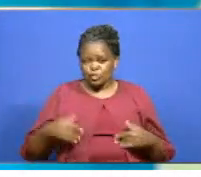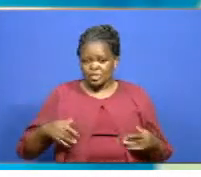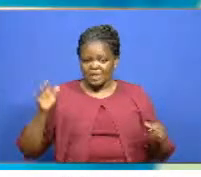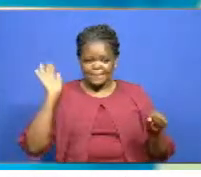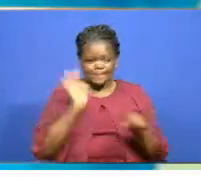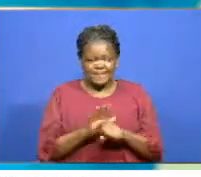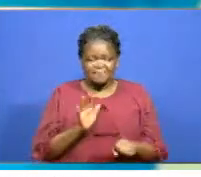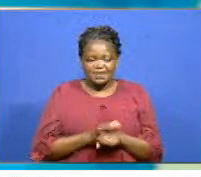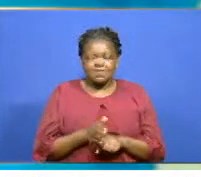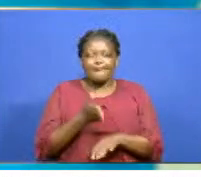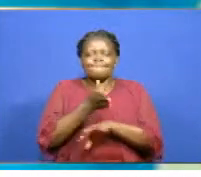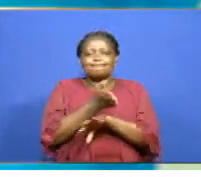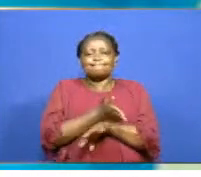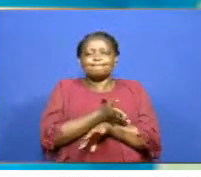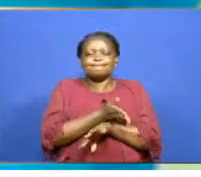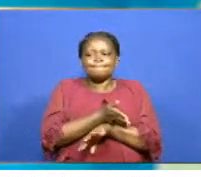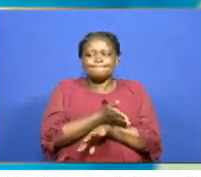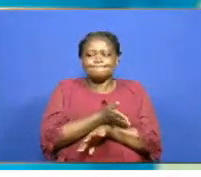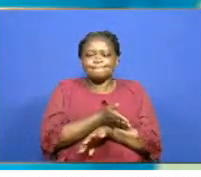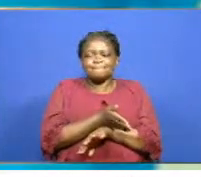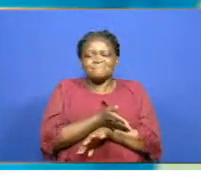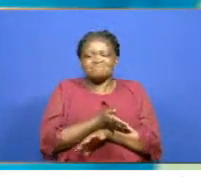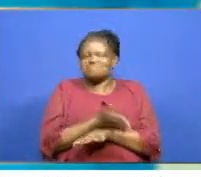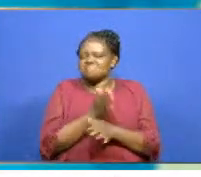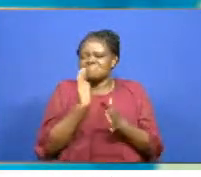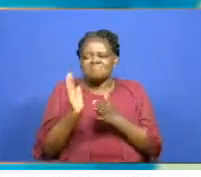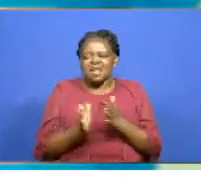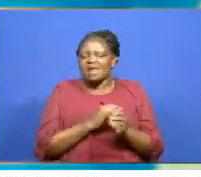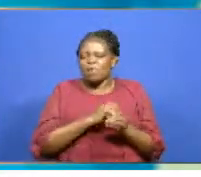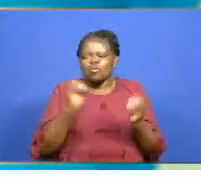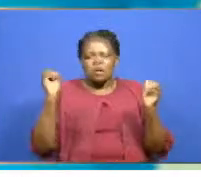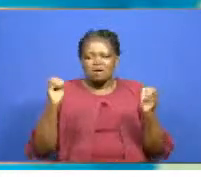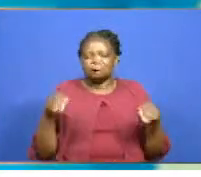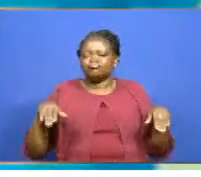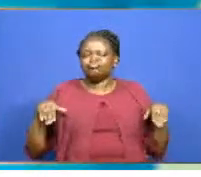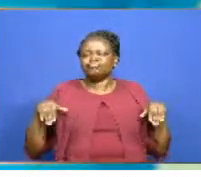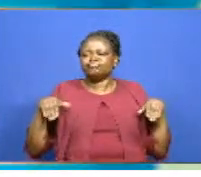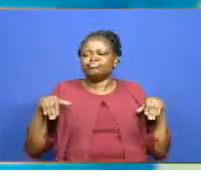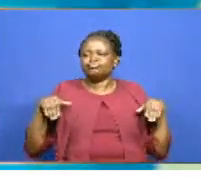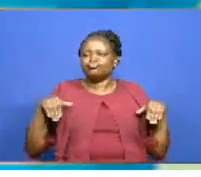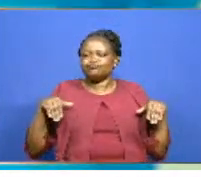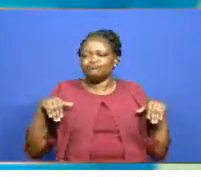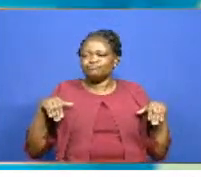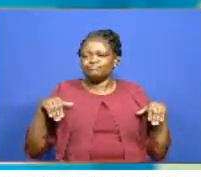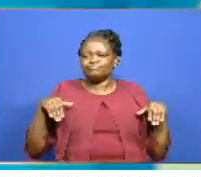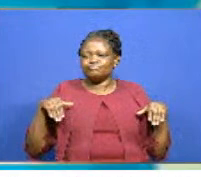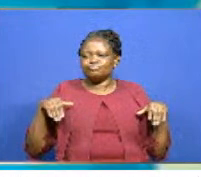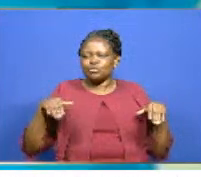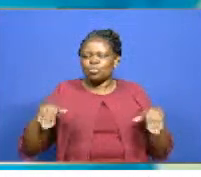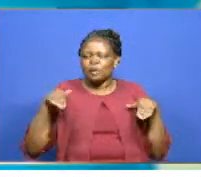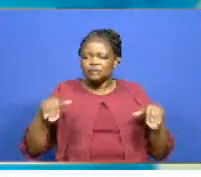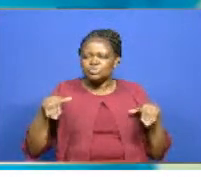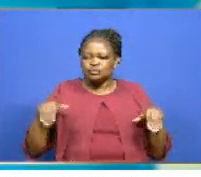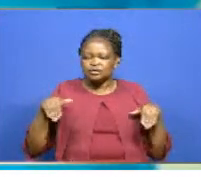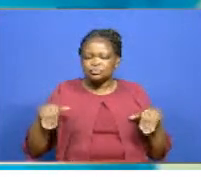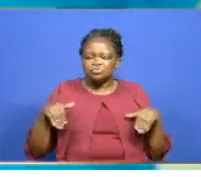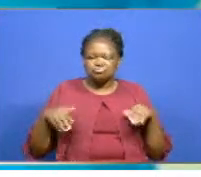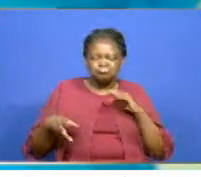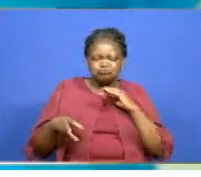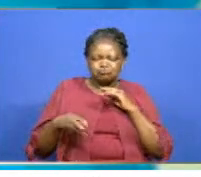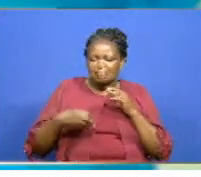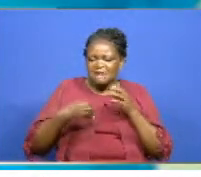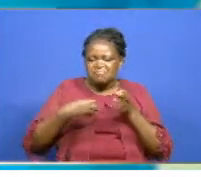kwa base, unaona hawana agenda, hawana riwaza, hawana chochote cha kufanya, wanangoja tu zile handouts. Na